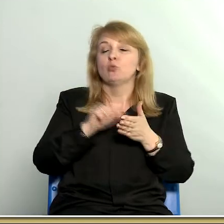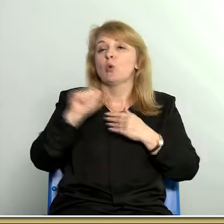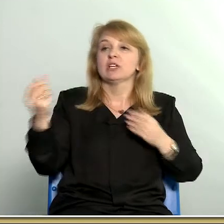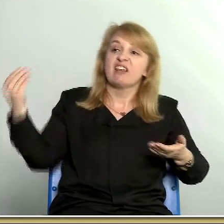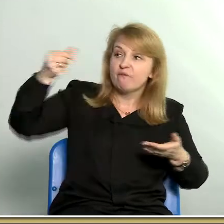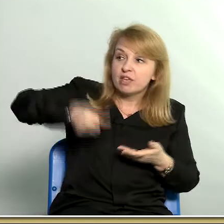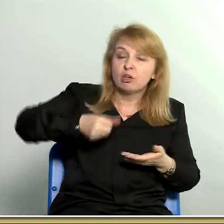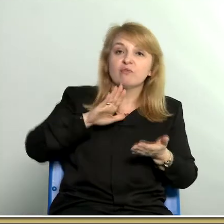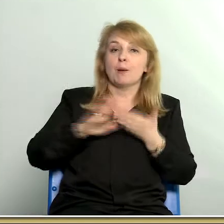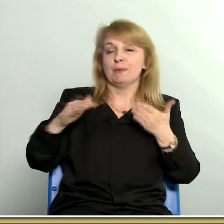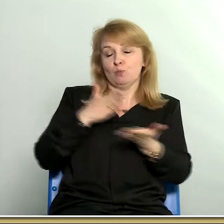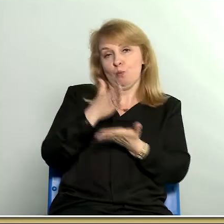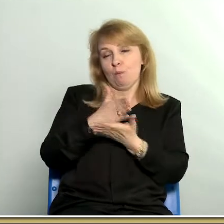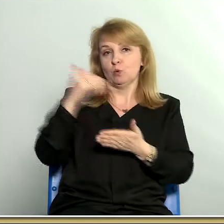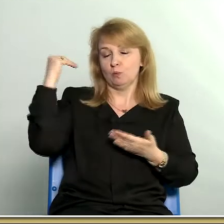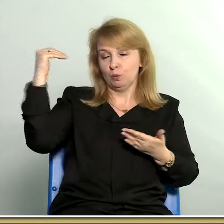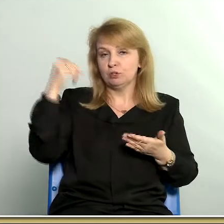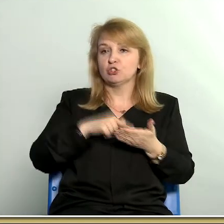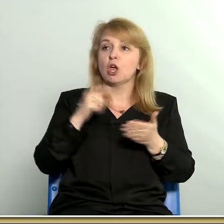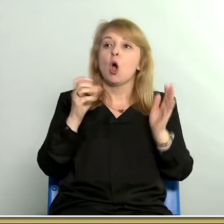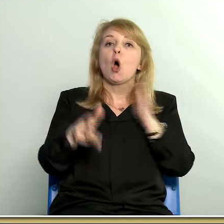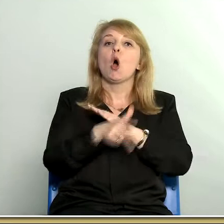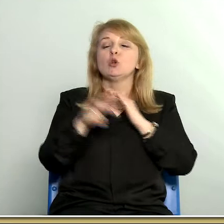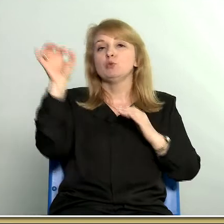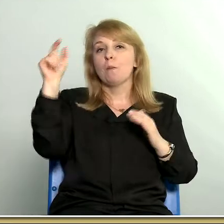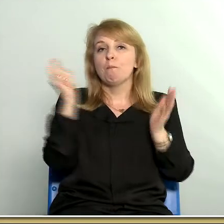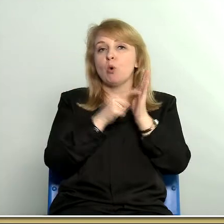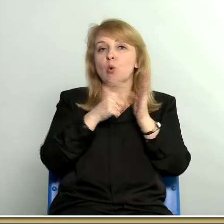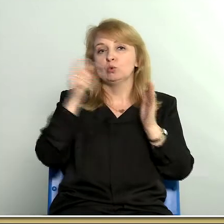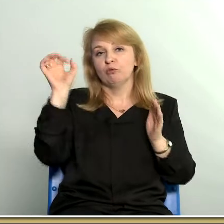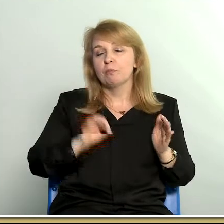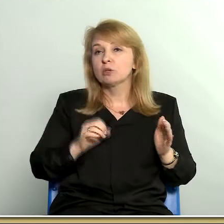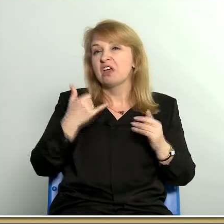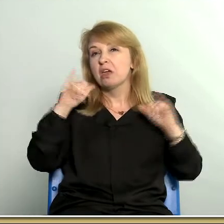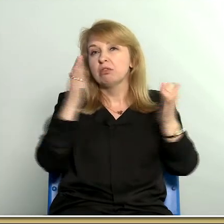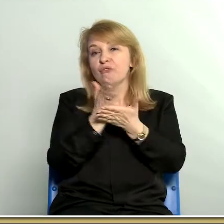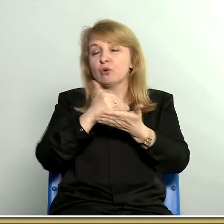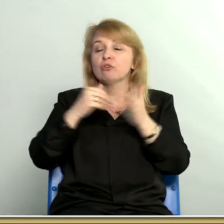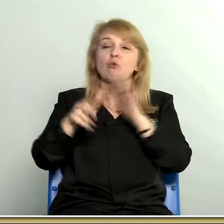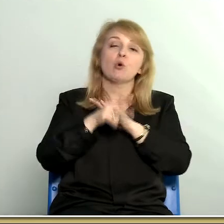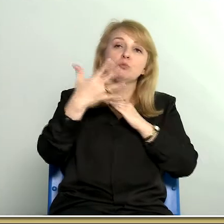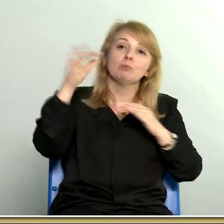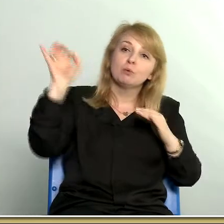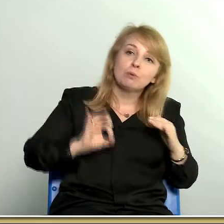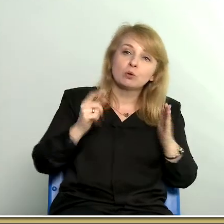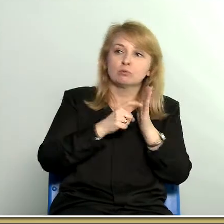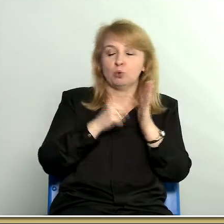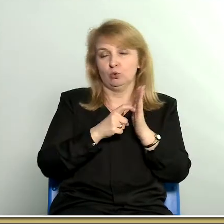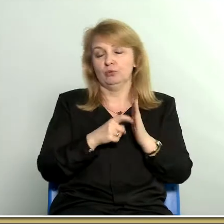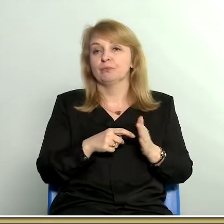projektów bez pomocy publicznej 80 punktów procentowych. W przypadku innych województw jest to 85, tak jak było w perspektywie 7